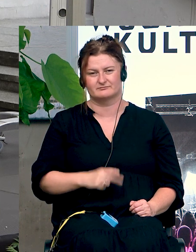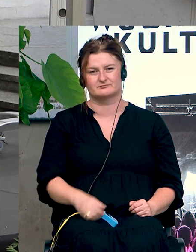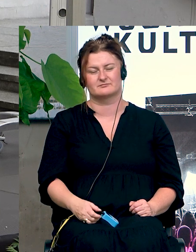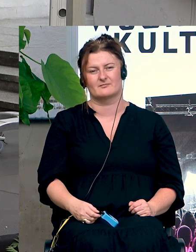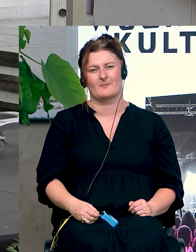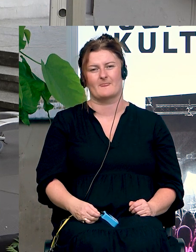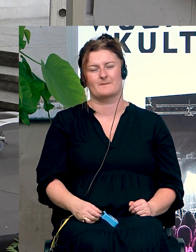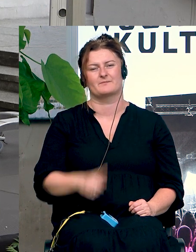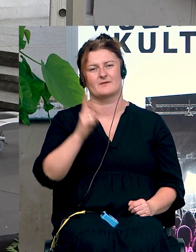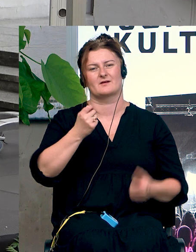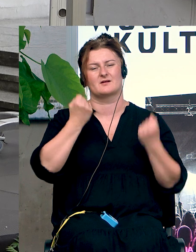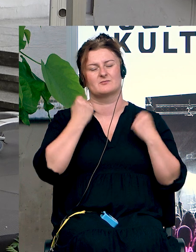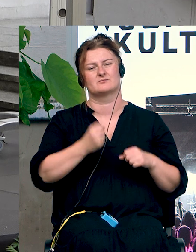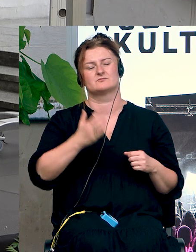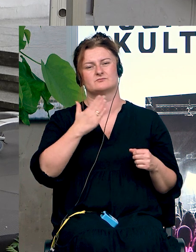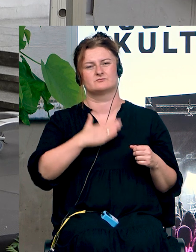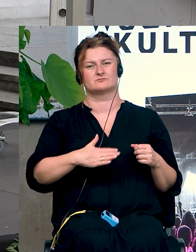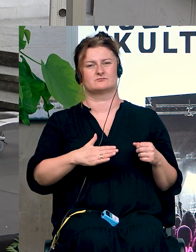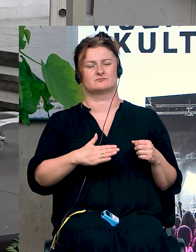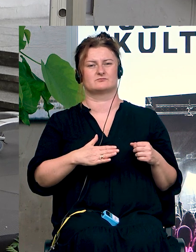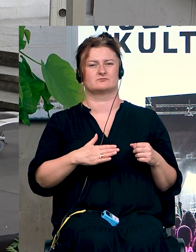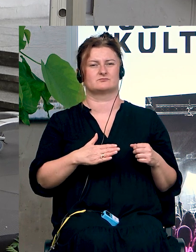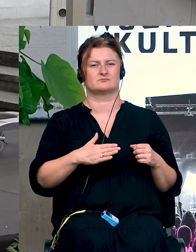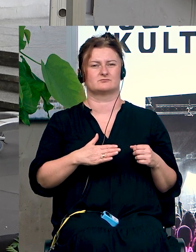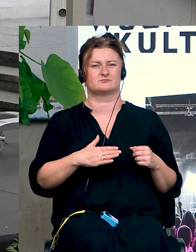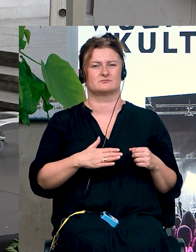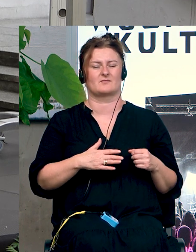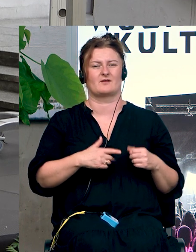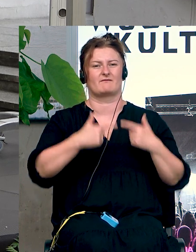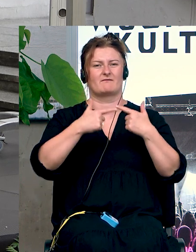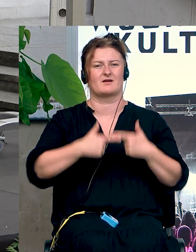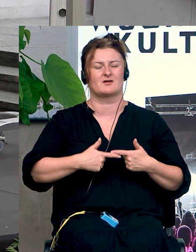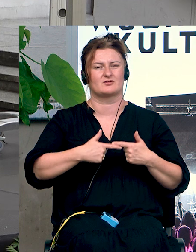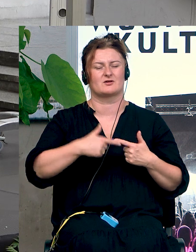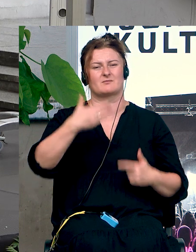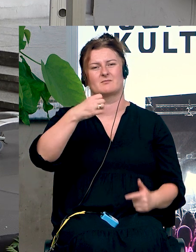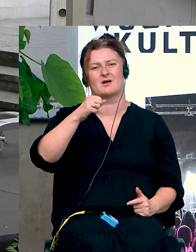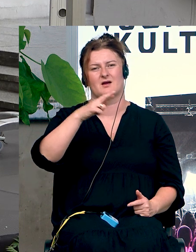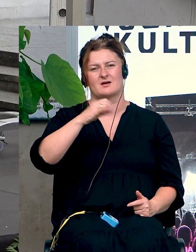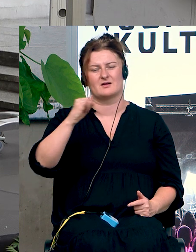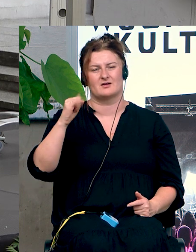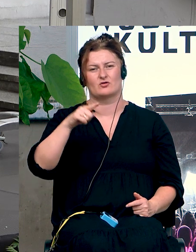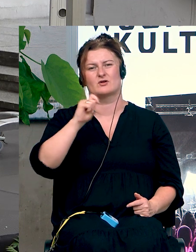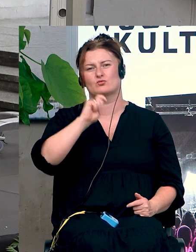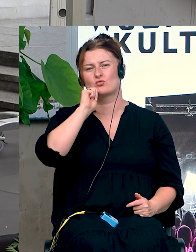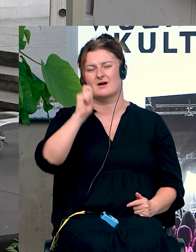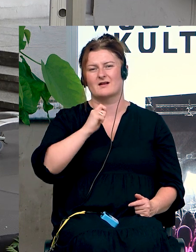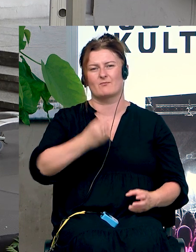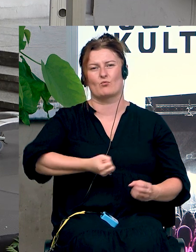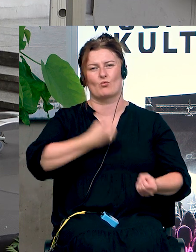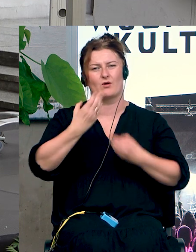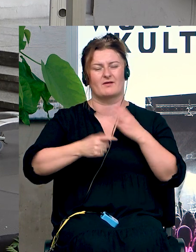я дуже любила дитячі вірші Марійки Підгірянки. Це українська поетка для дітей. Вона поетка і